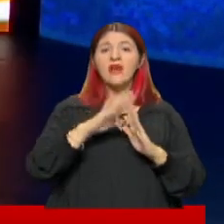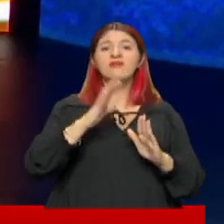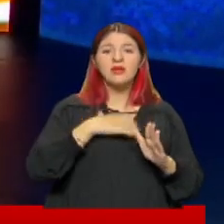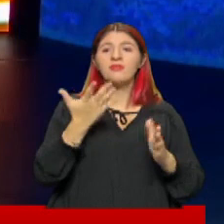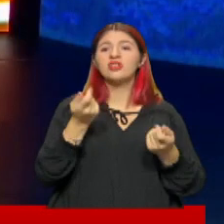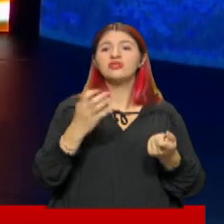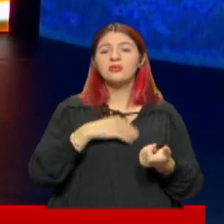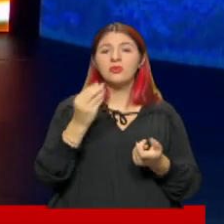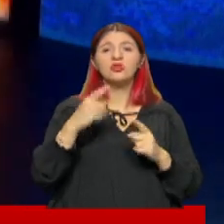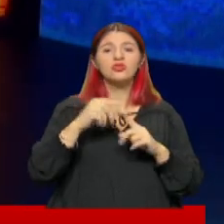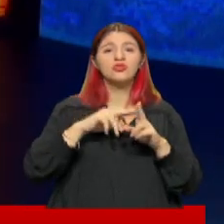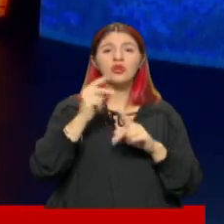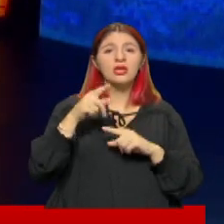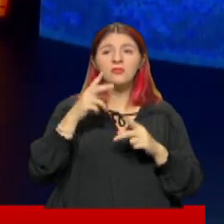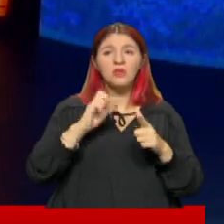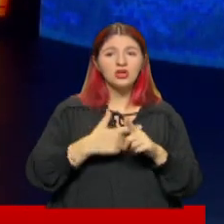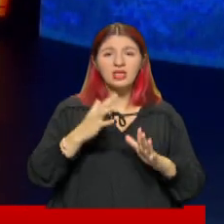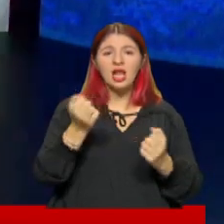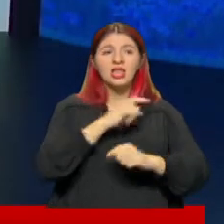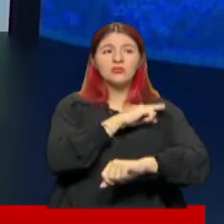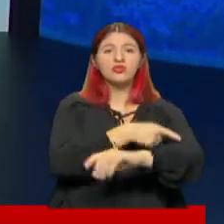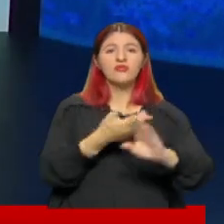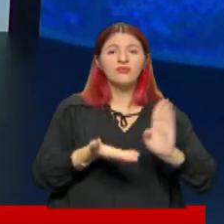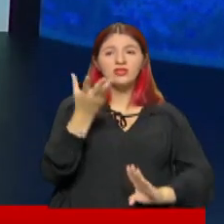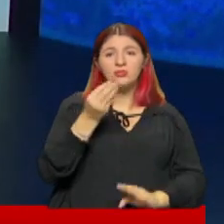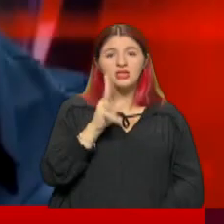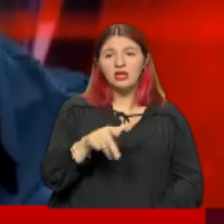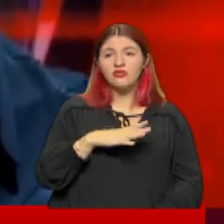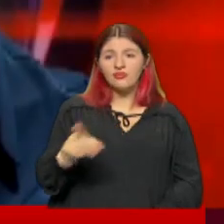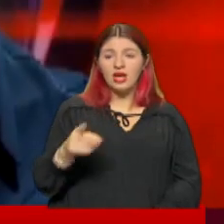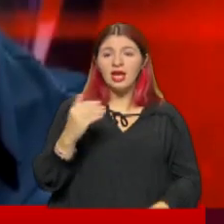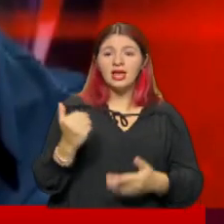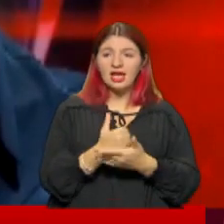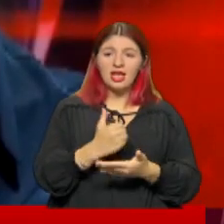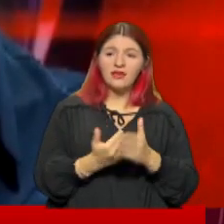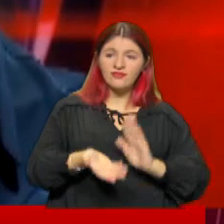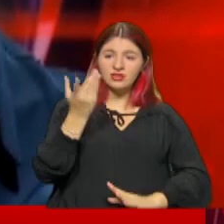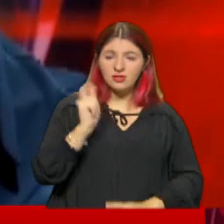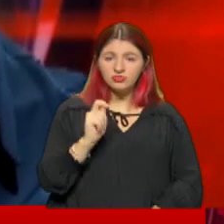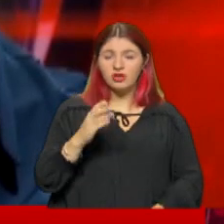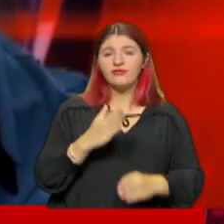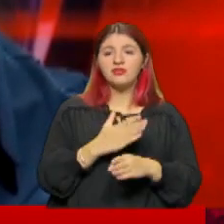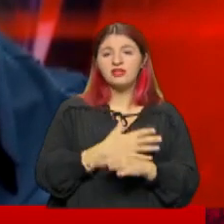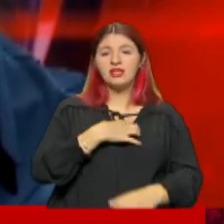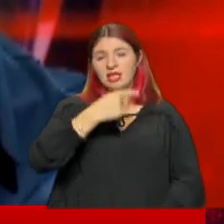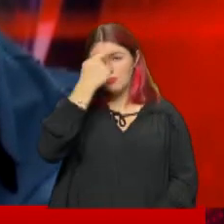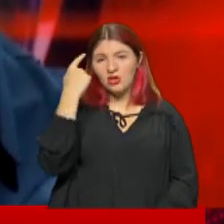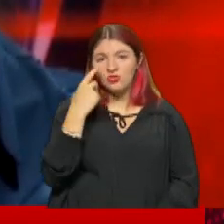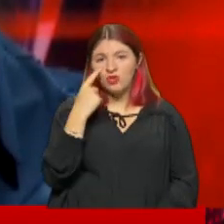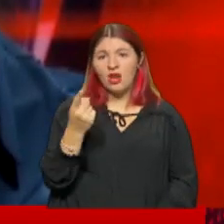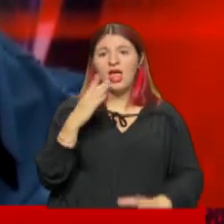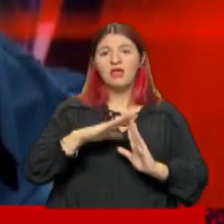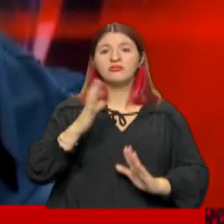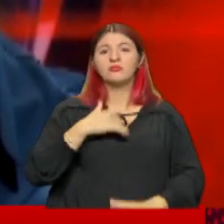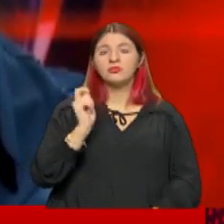sahibi olabilmenin yolu TOKİ projelerinden değil alım gücünün artırılmasında geçiyor gelirleri arttıracak vatandaşı kendimi Temelli ev